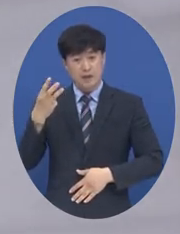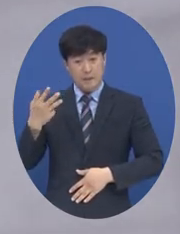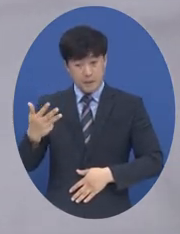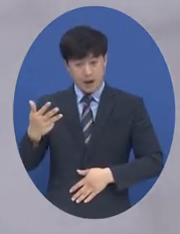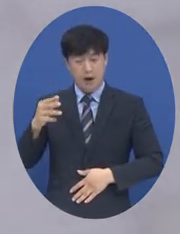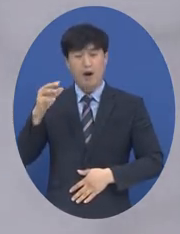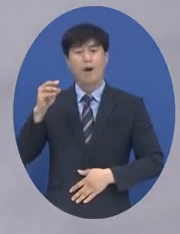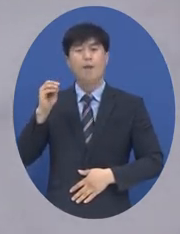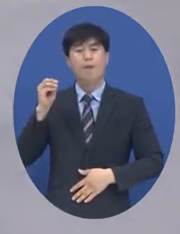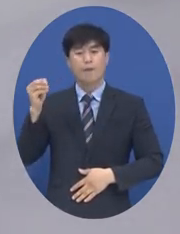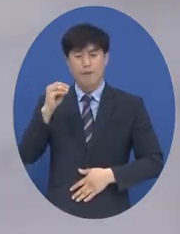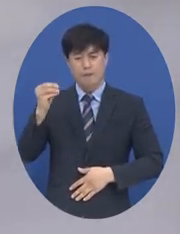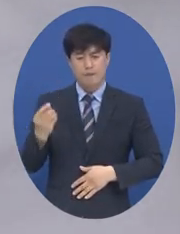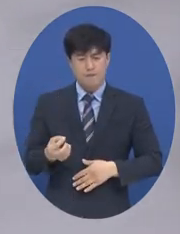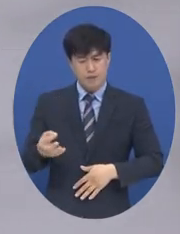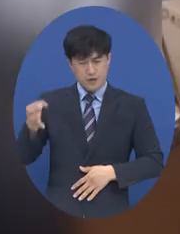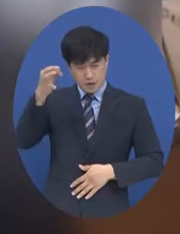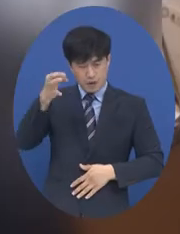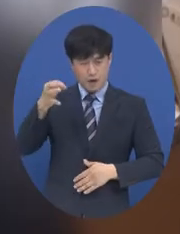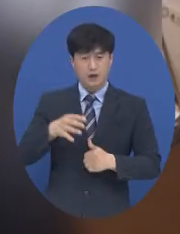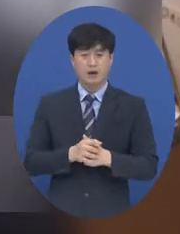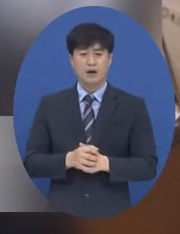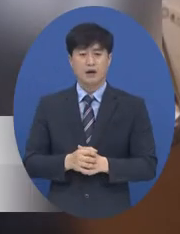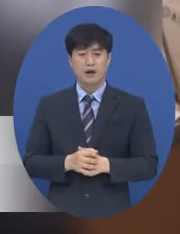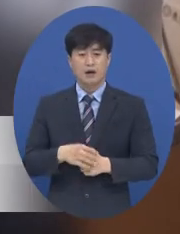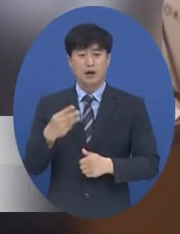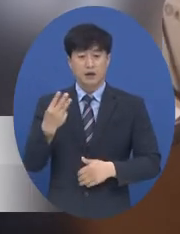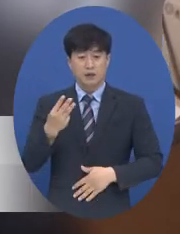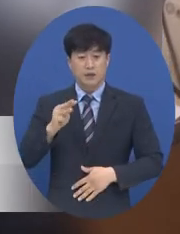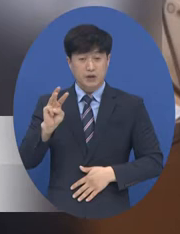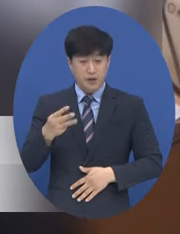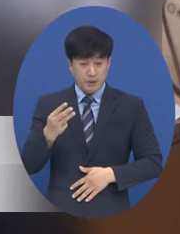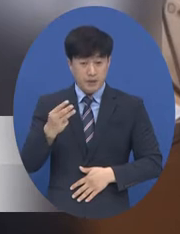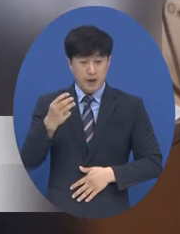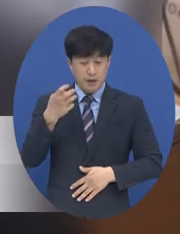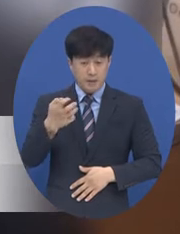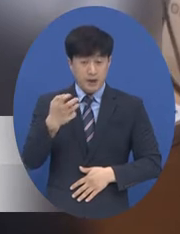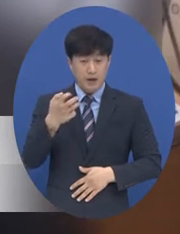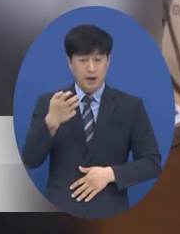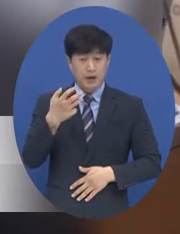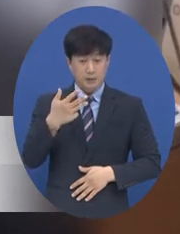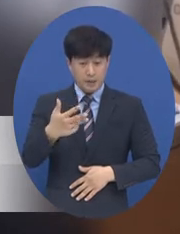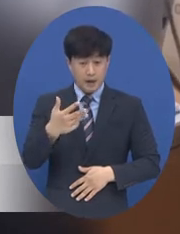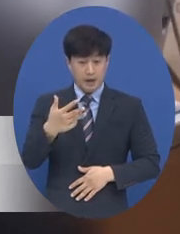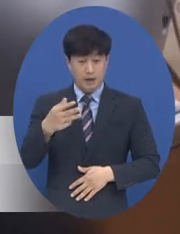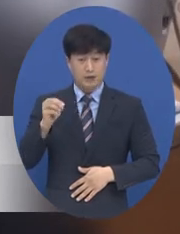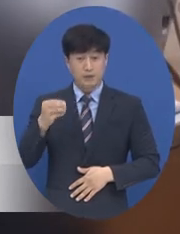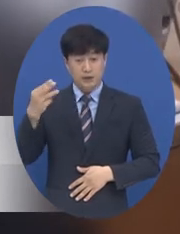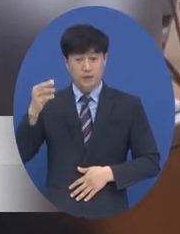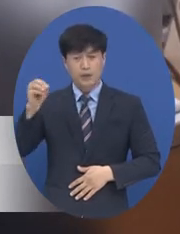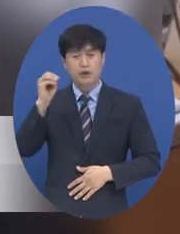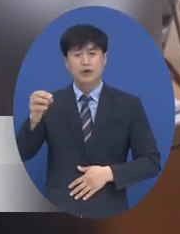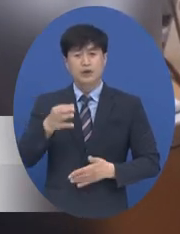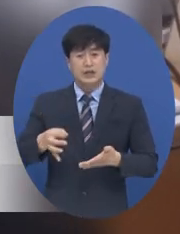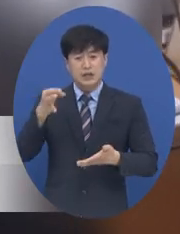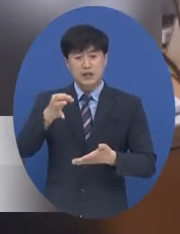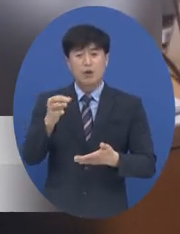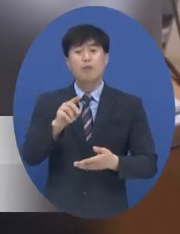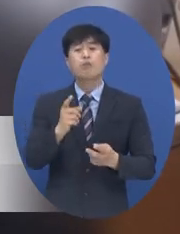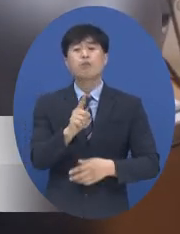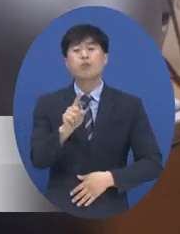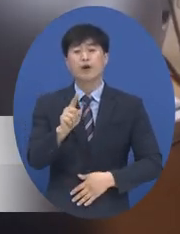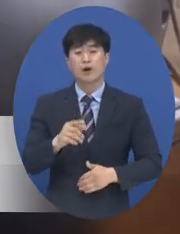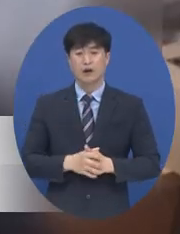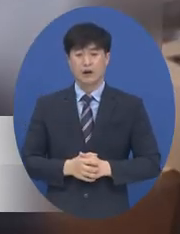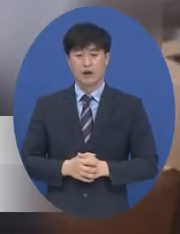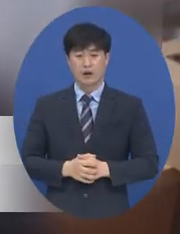9 금리 이자를 받아 온 겁니다 향산 황백 성심 쫀 항구로 e 더 를 받았는데 그건 으